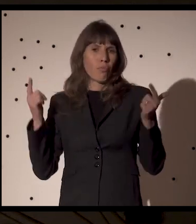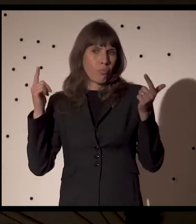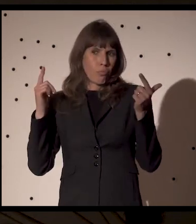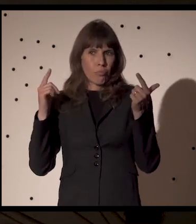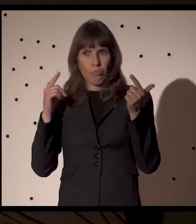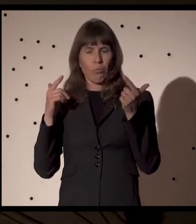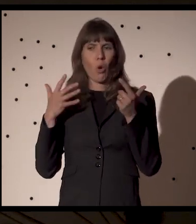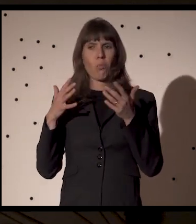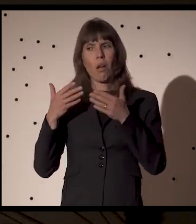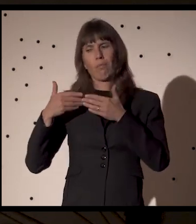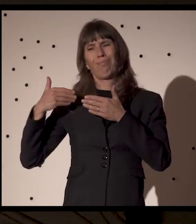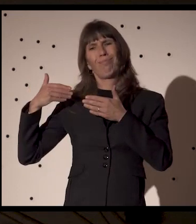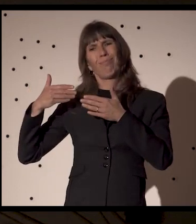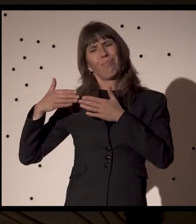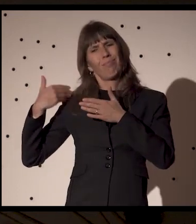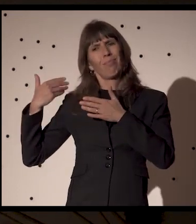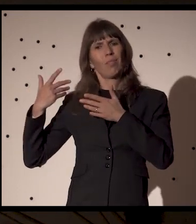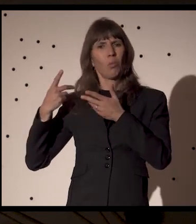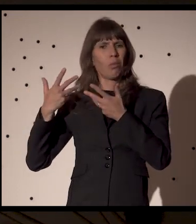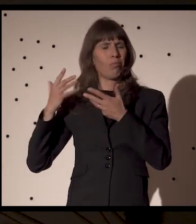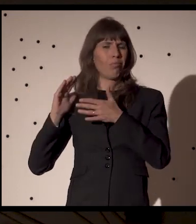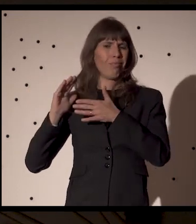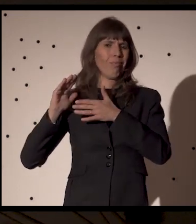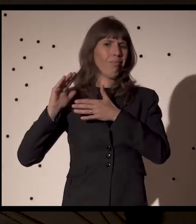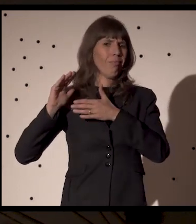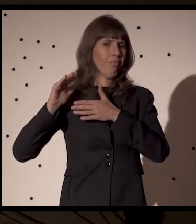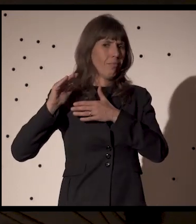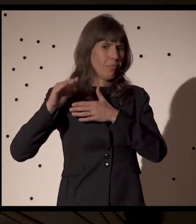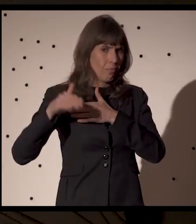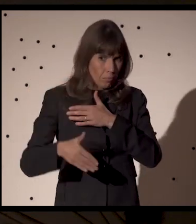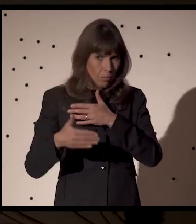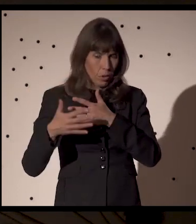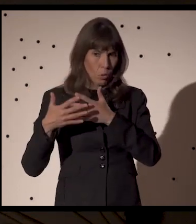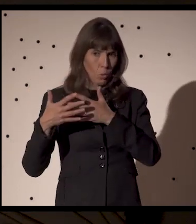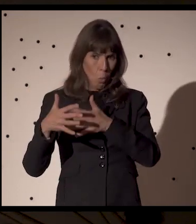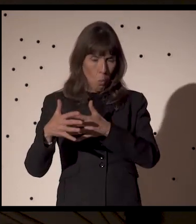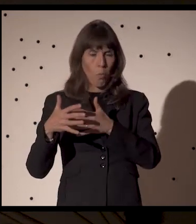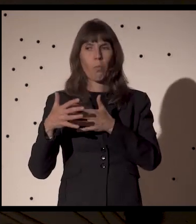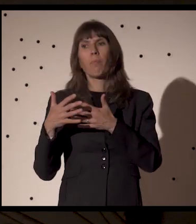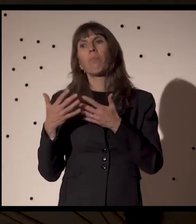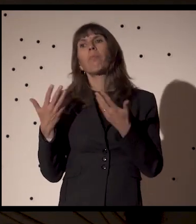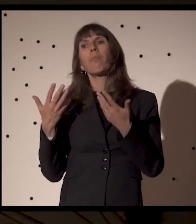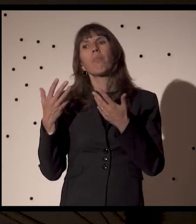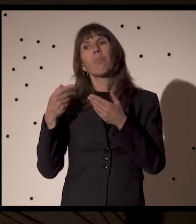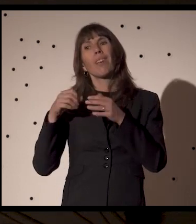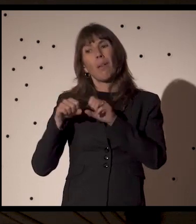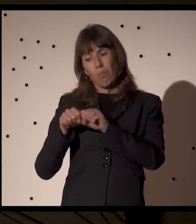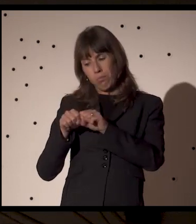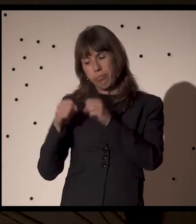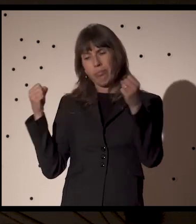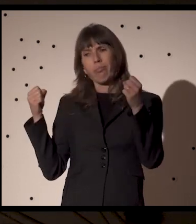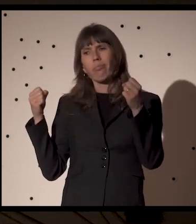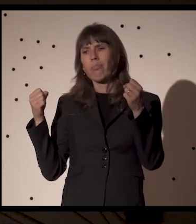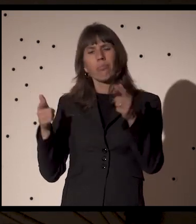noi questa cesura ha sollevato una serie di domande problemi questioni